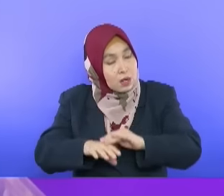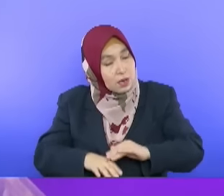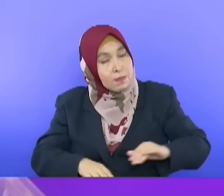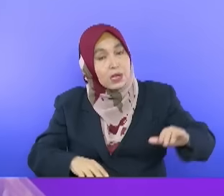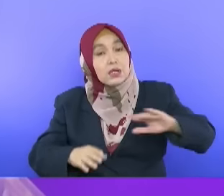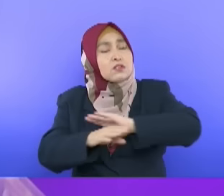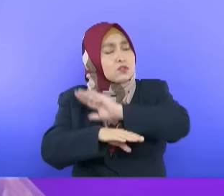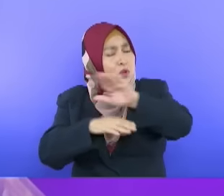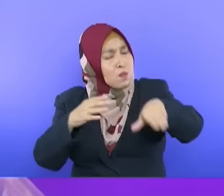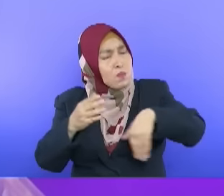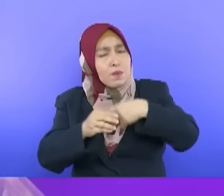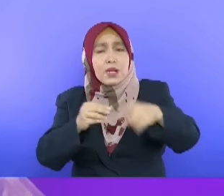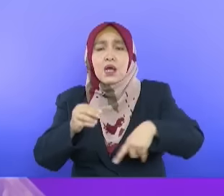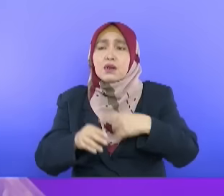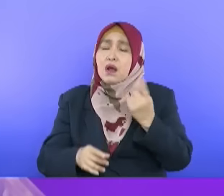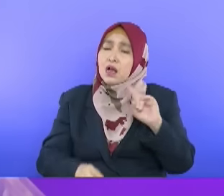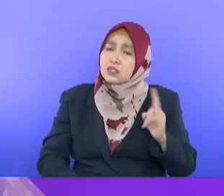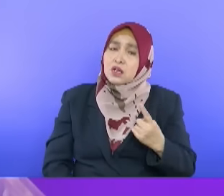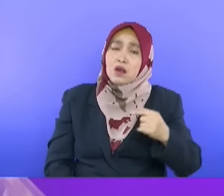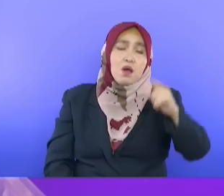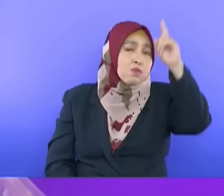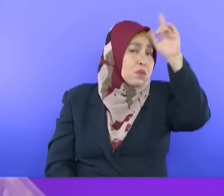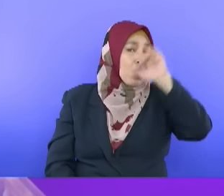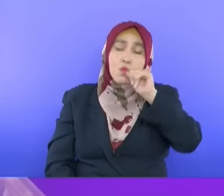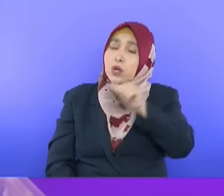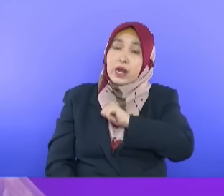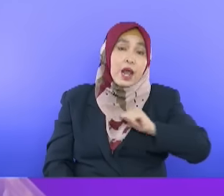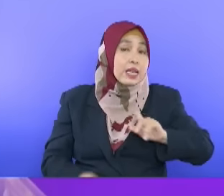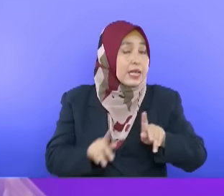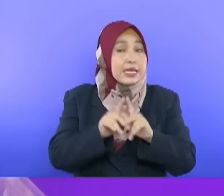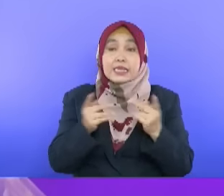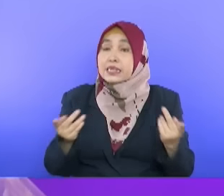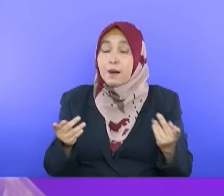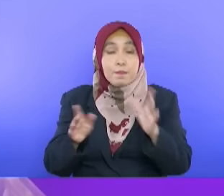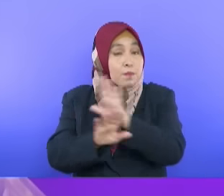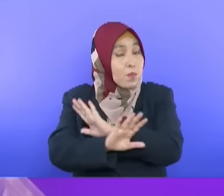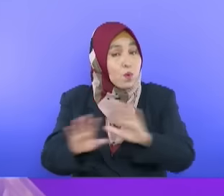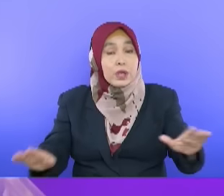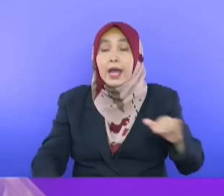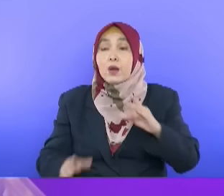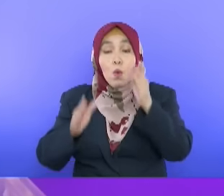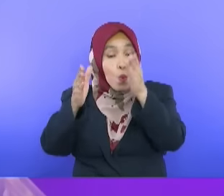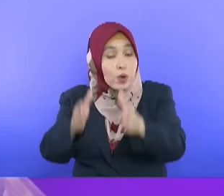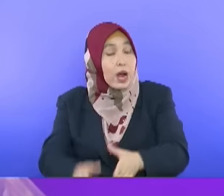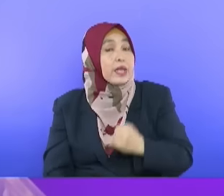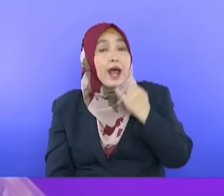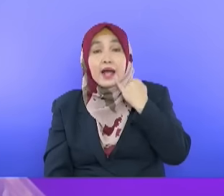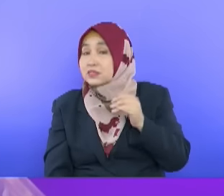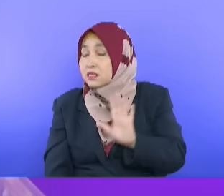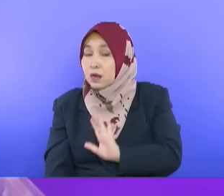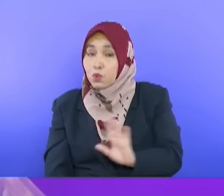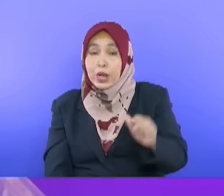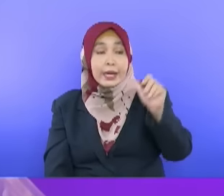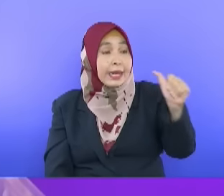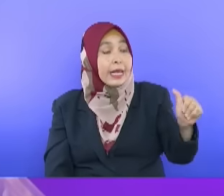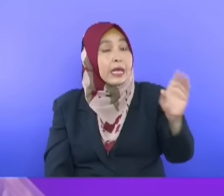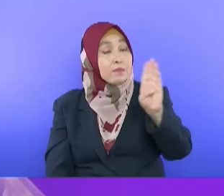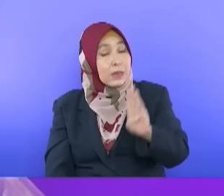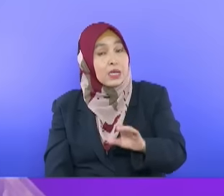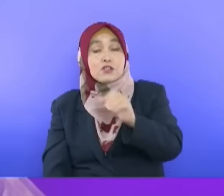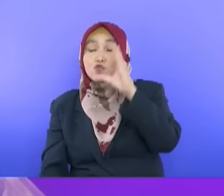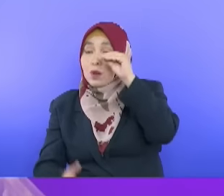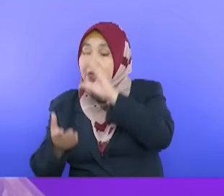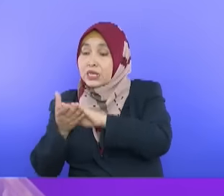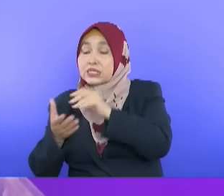berkuasa se sebenar-benarnya bukannya ahli kitab bukan orang yang hasad bukan orang yang Ebi suami